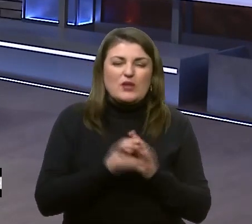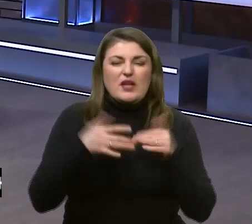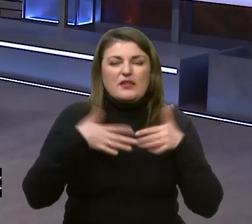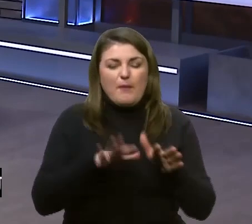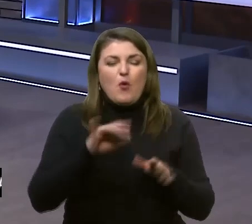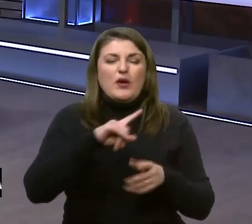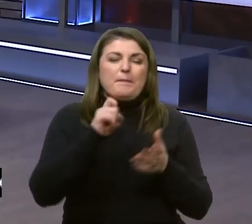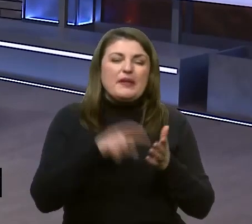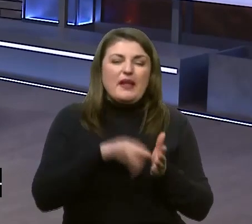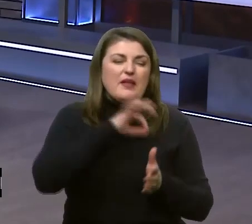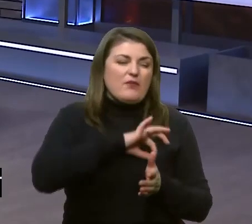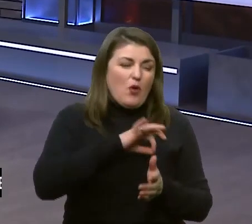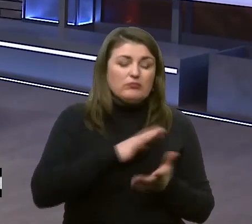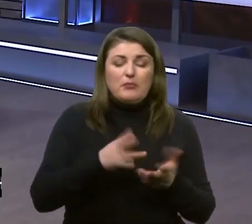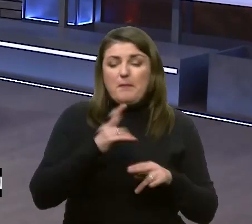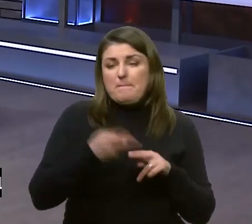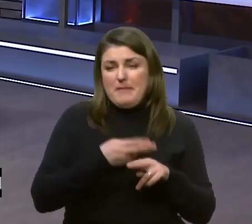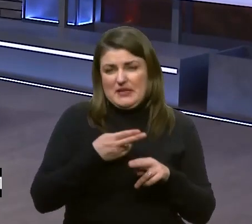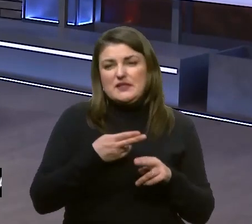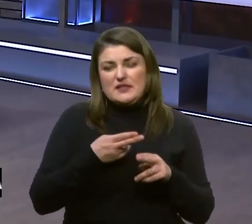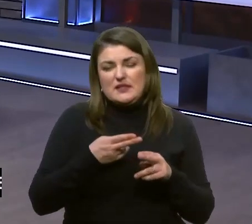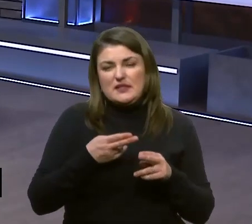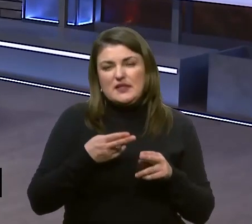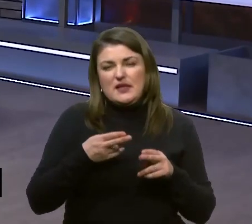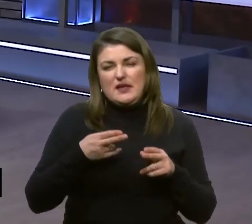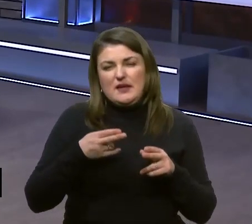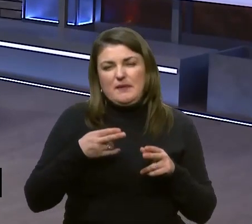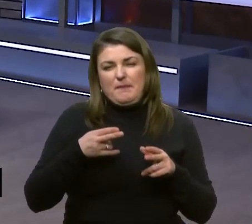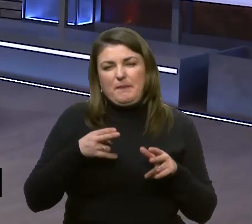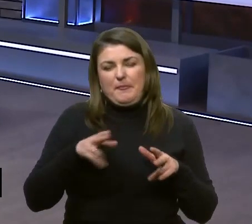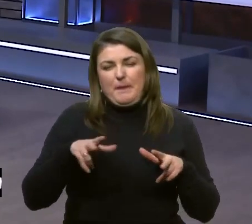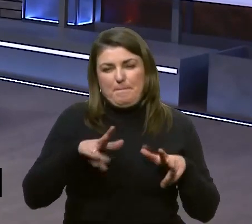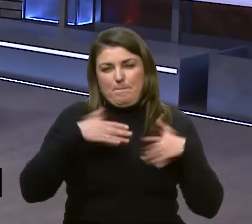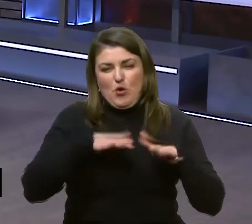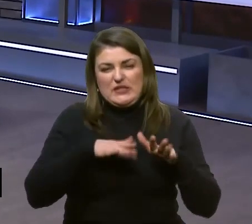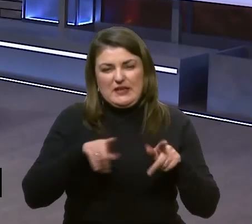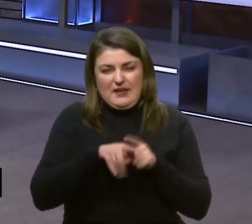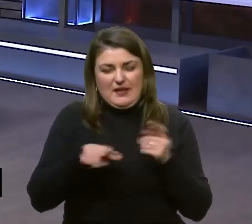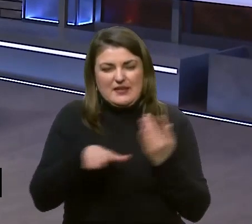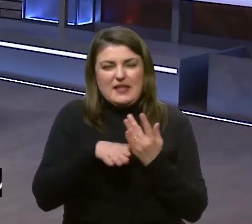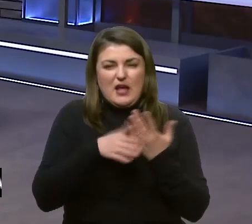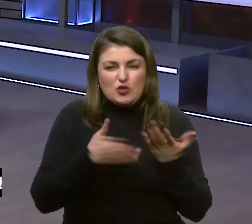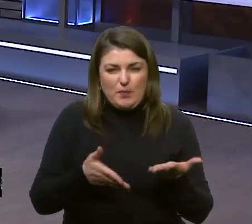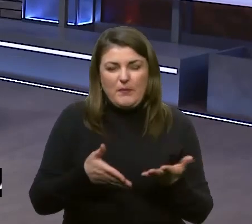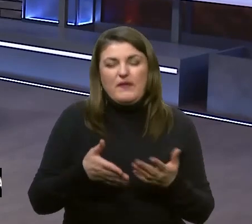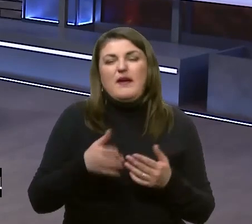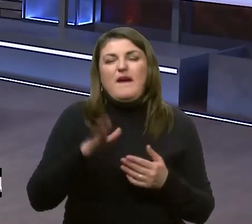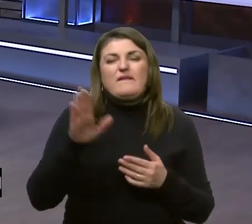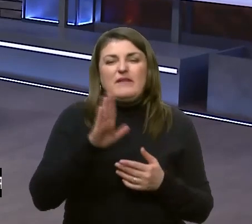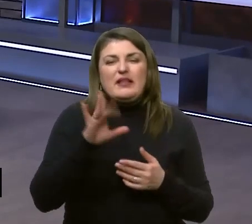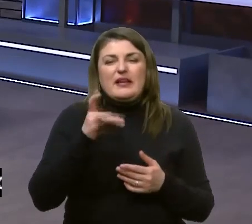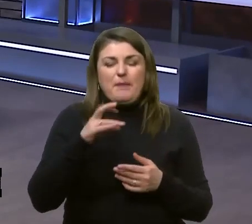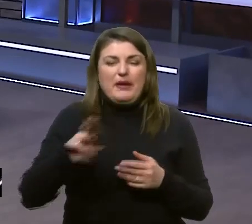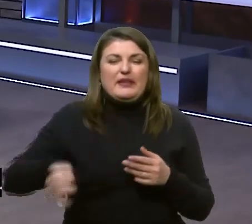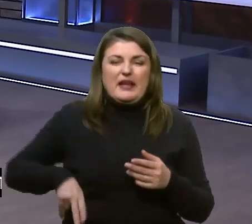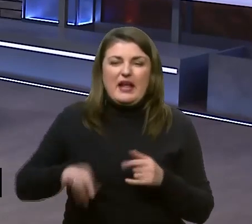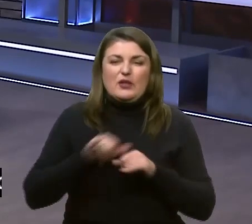питанні використання, бачите, безпілотних морських вже тепер засобів. Валерій Рябих, директор